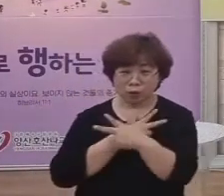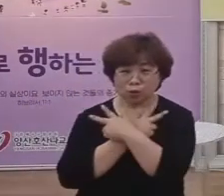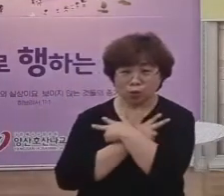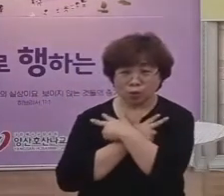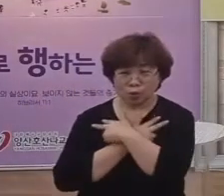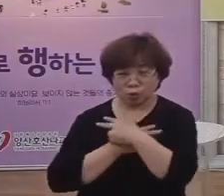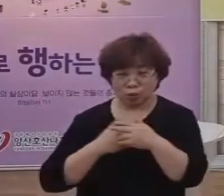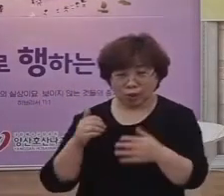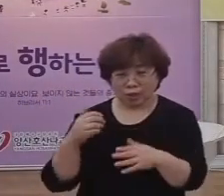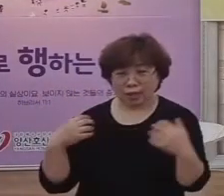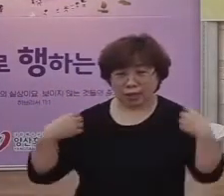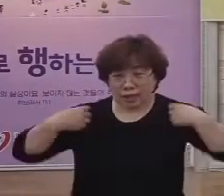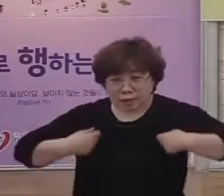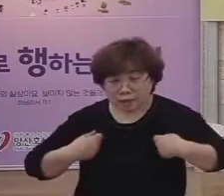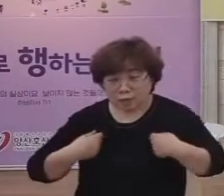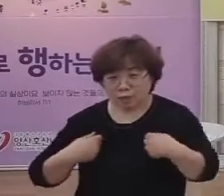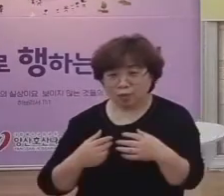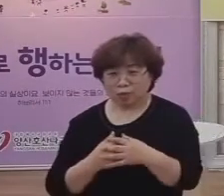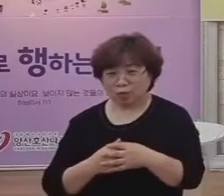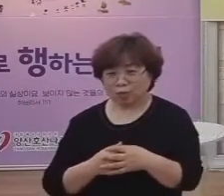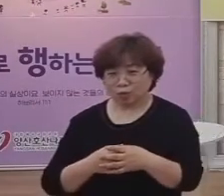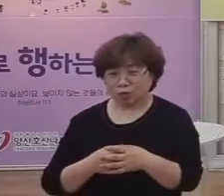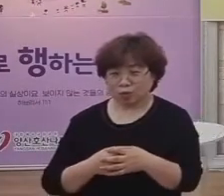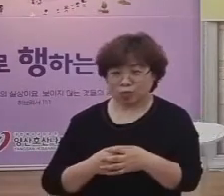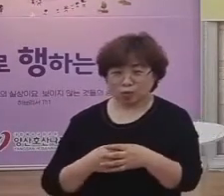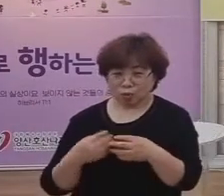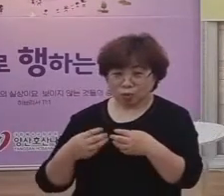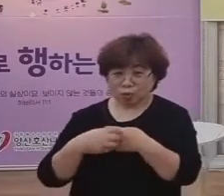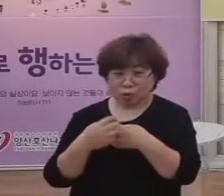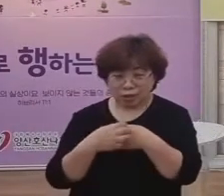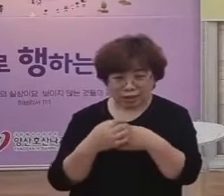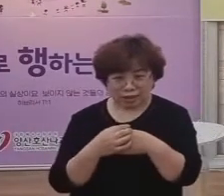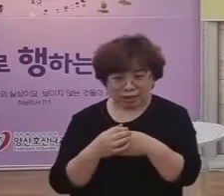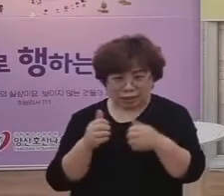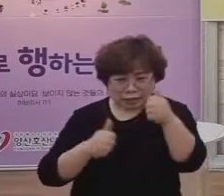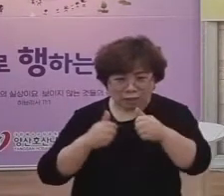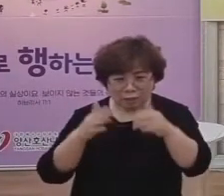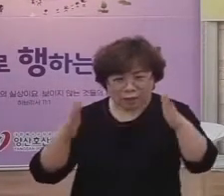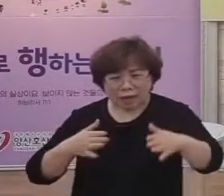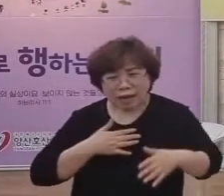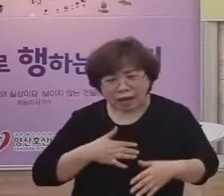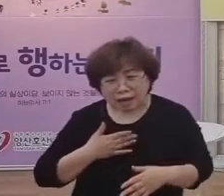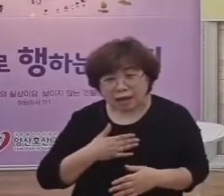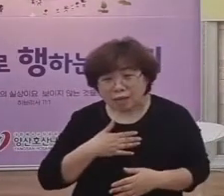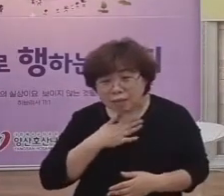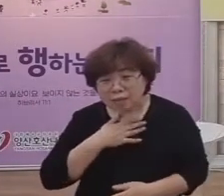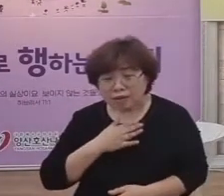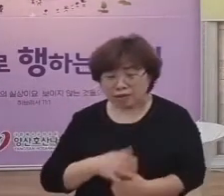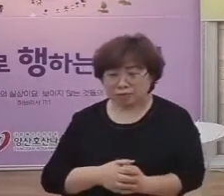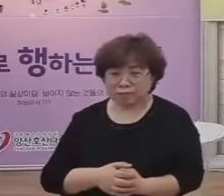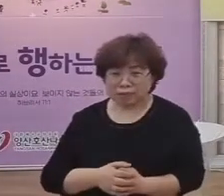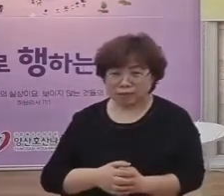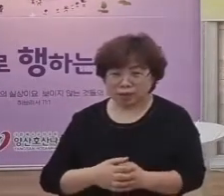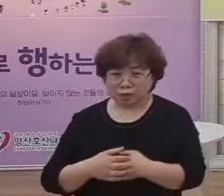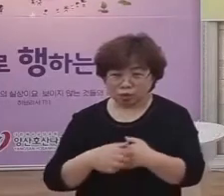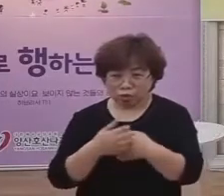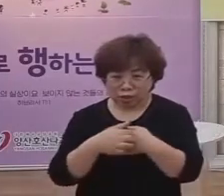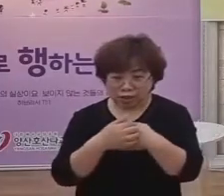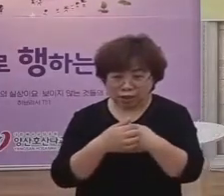우리 애가 신주중학교 다녔으니까 시험 기간인 줄 알잖아요. 세상에 제가 보니까 신주중학교 교복 입고 있는